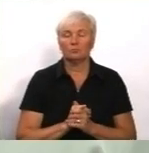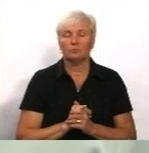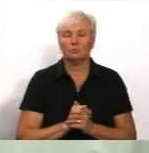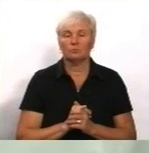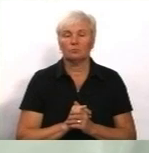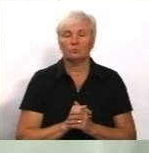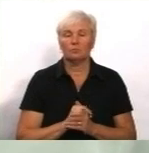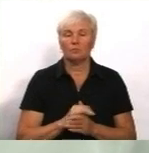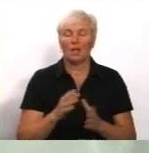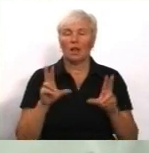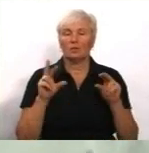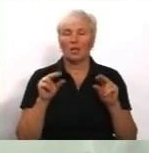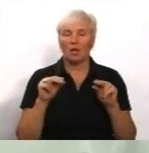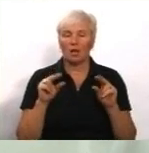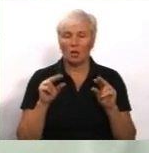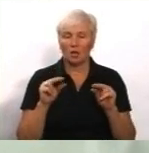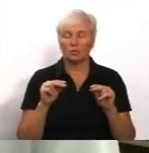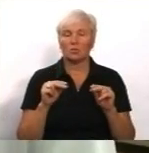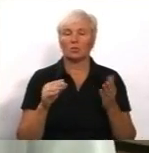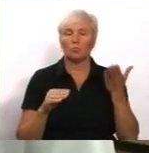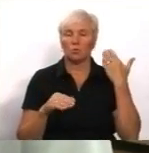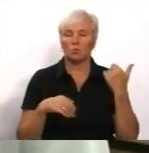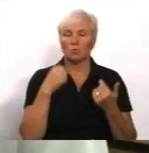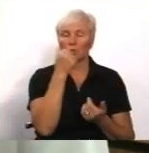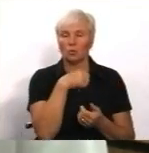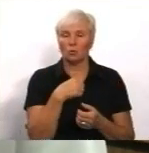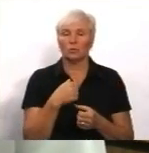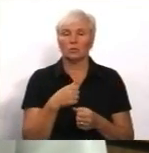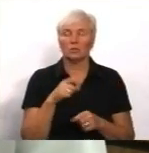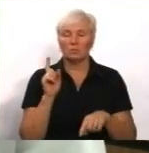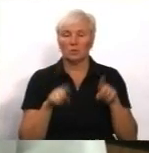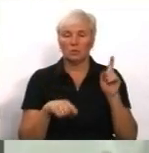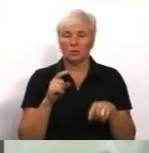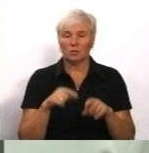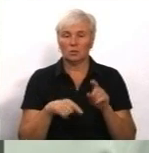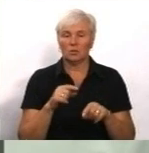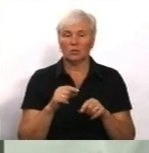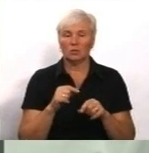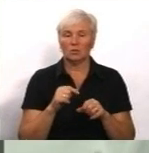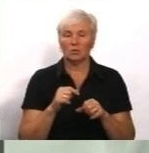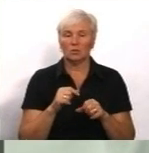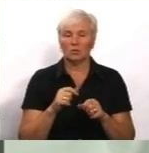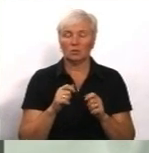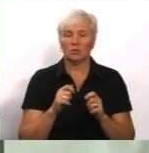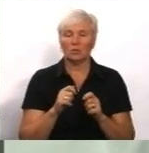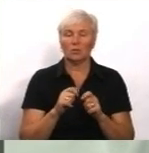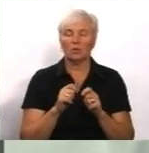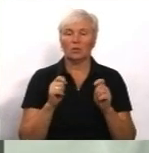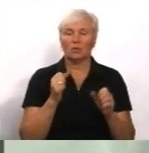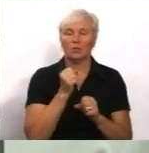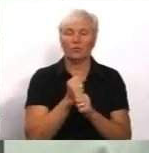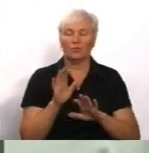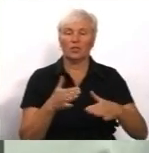На щастя, так як в минулому році ми ловили періодично формальдегід у відкритій водоймі, в тому числі і в Південному Бузі,